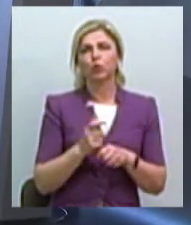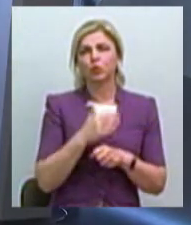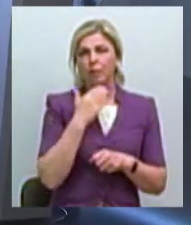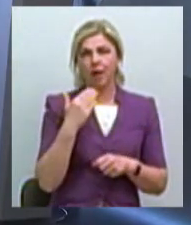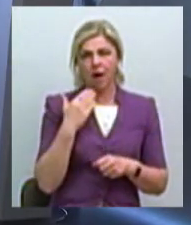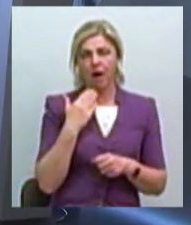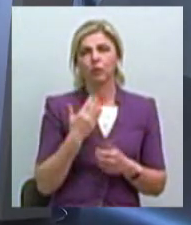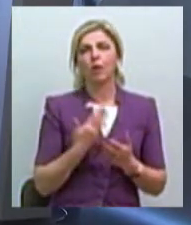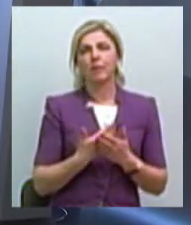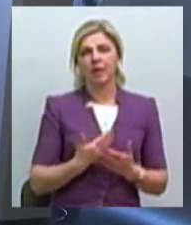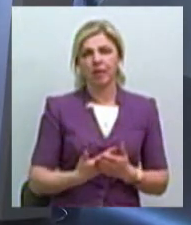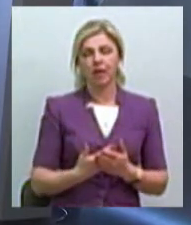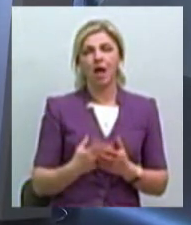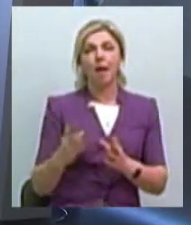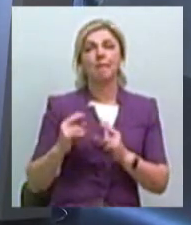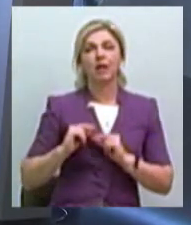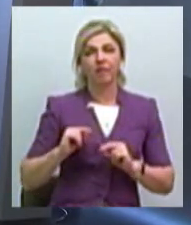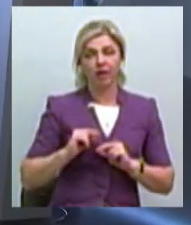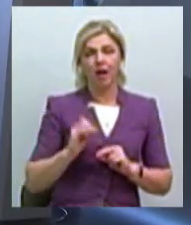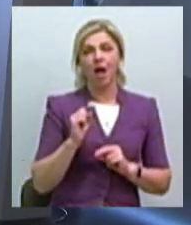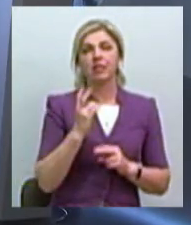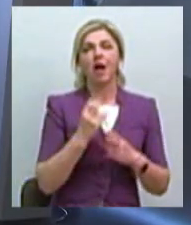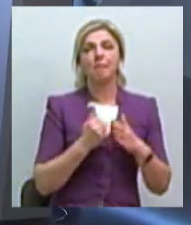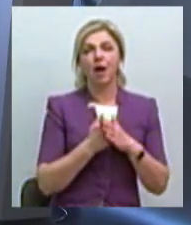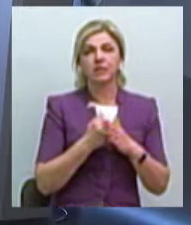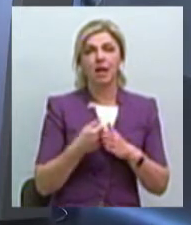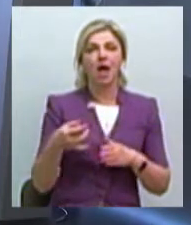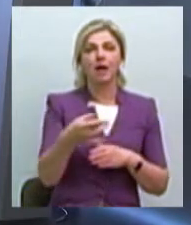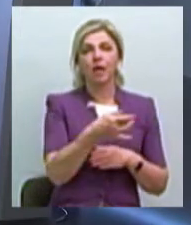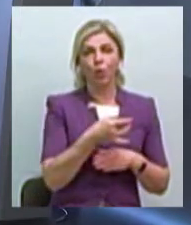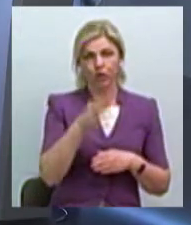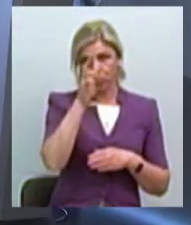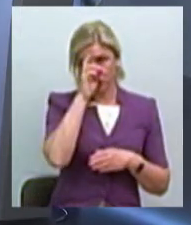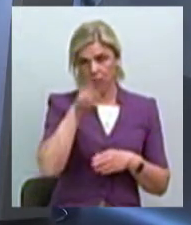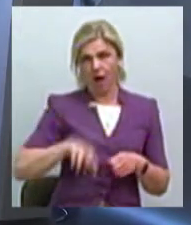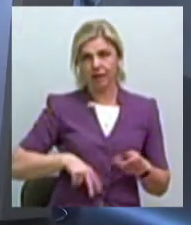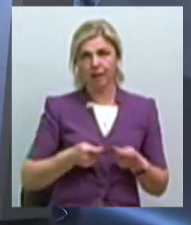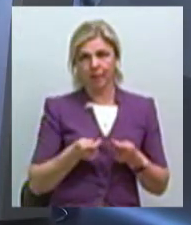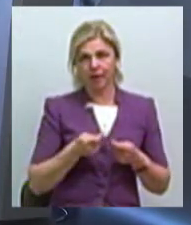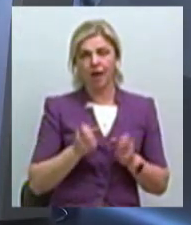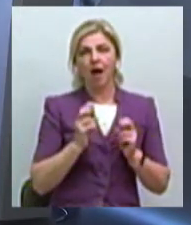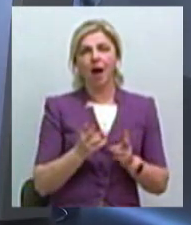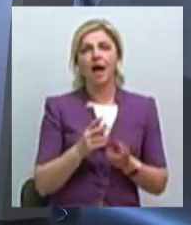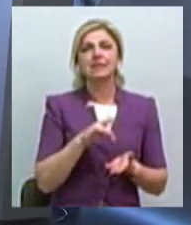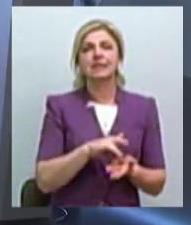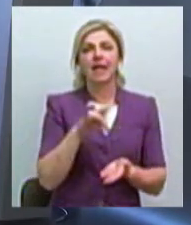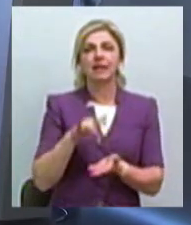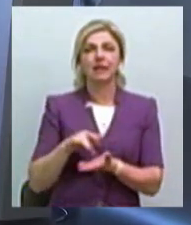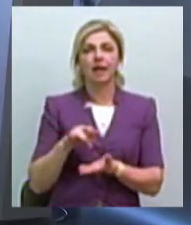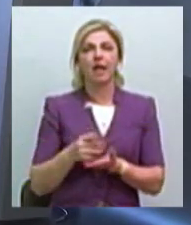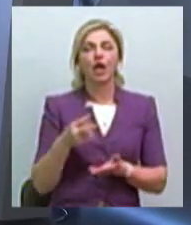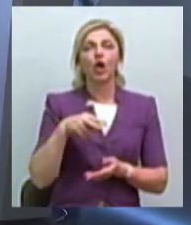прикладів міжмуніципального співробітництва, але на базі районних державних адміністрацій, такі як інклюзивні центри,